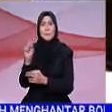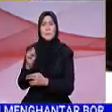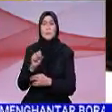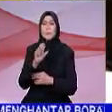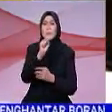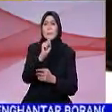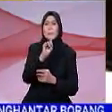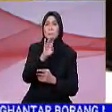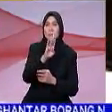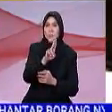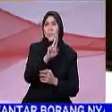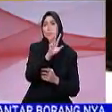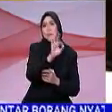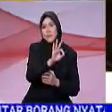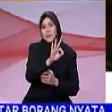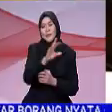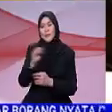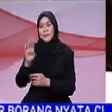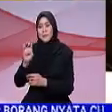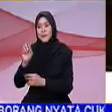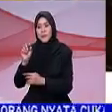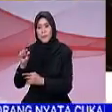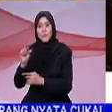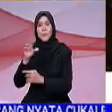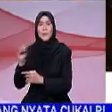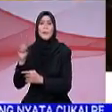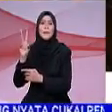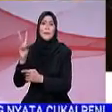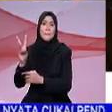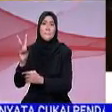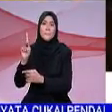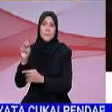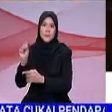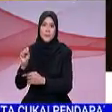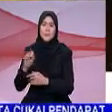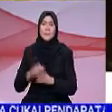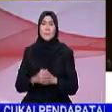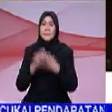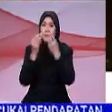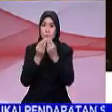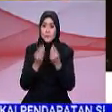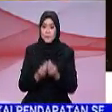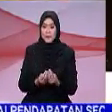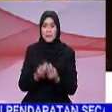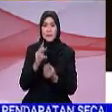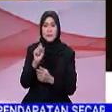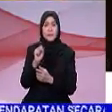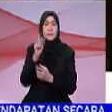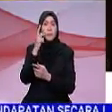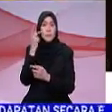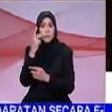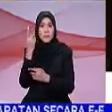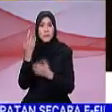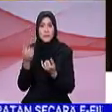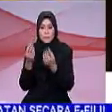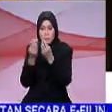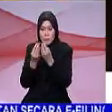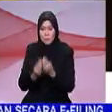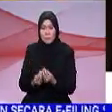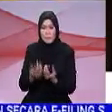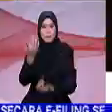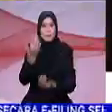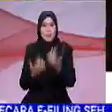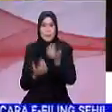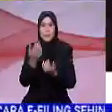dan Mukah 9 kes, Betong dan Limbang 6 kes. Daripada jumlah kes itu, Kuching mencatatkan jumlah kes